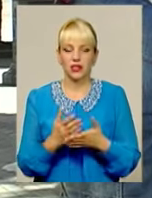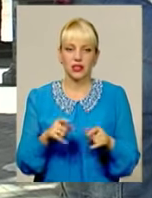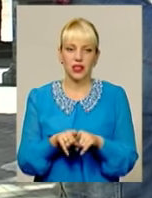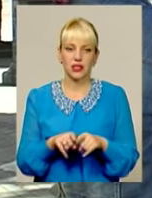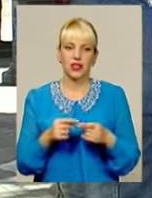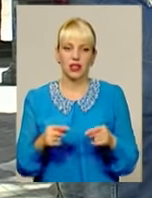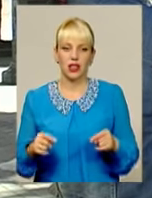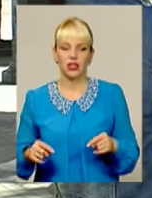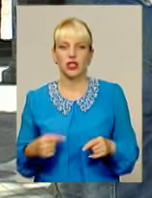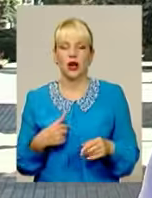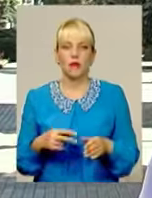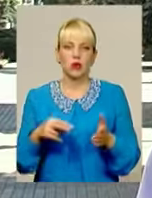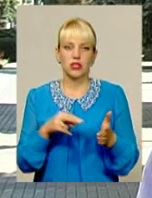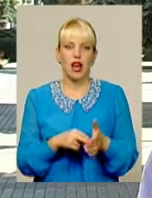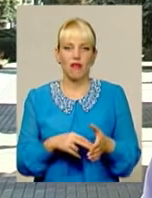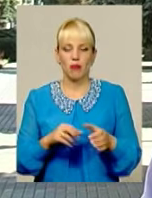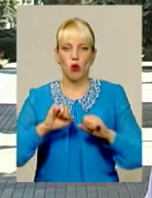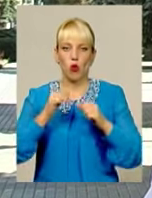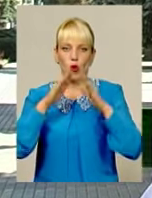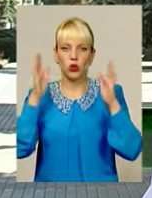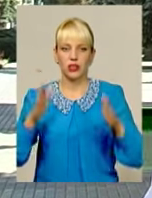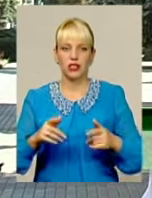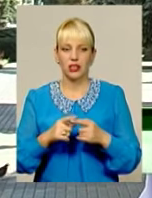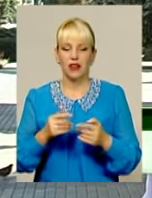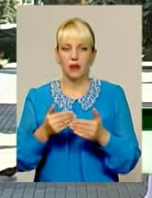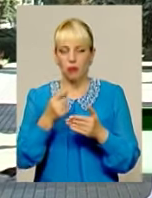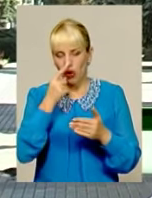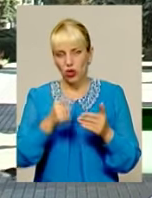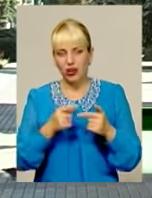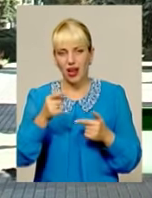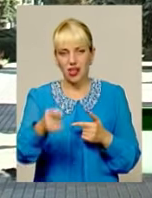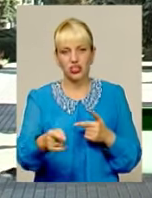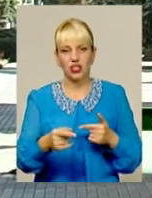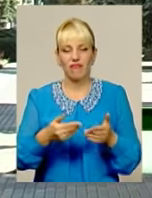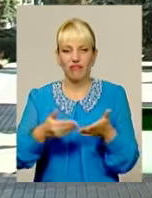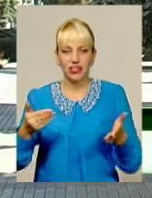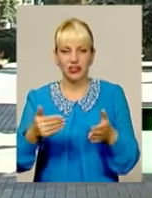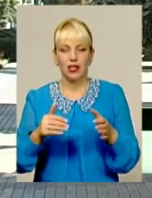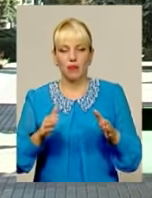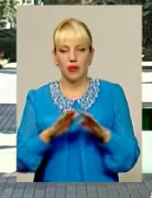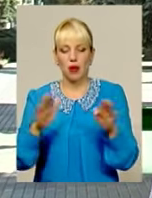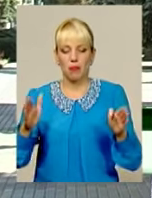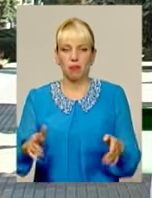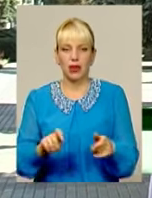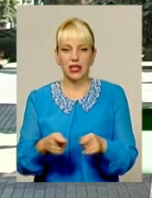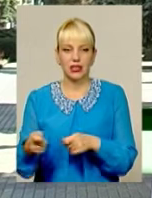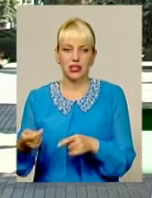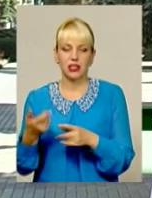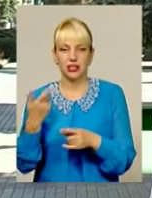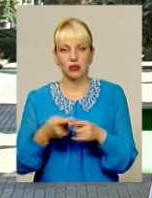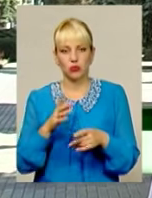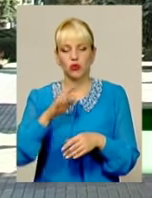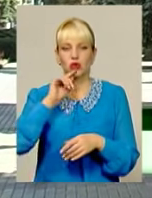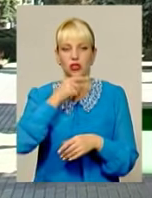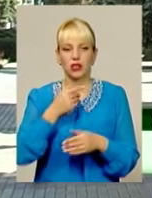холодильник подалі від плити. Якщо ми через кожного тижня вимовуємо чайник, це на 30% заощаджує споживання енергії для цього